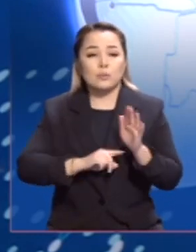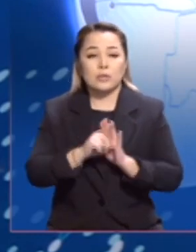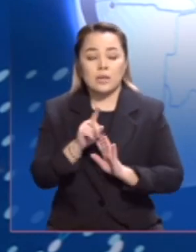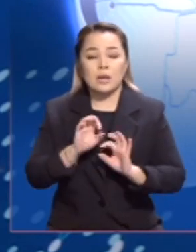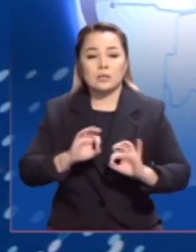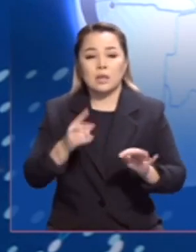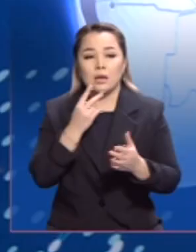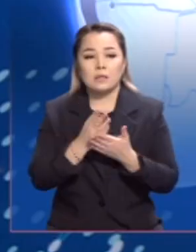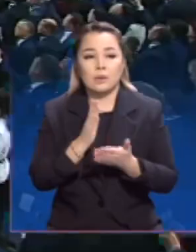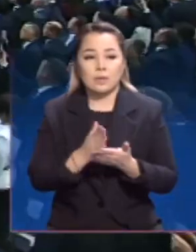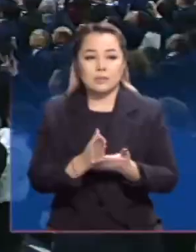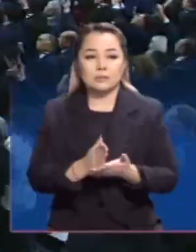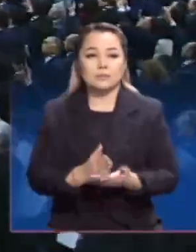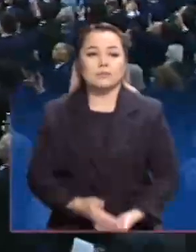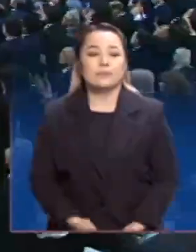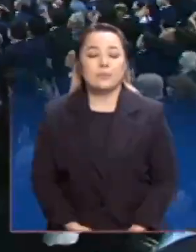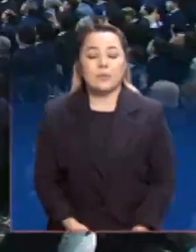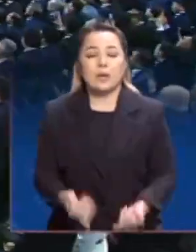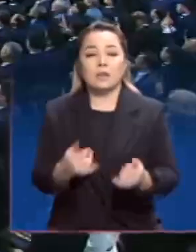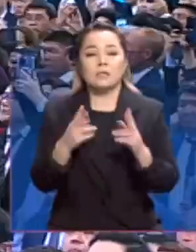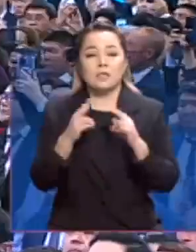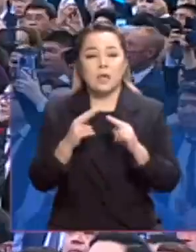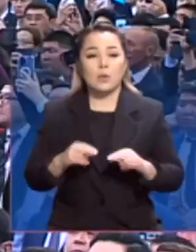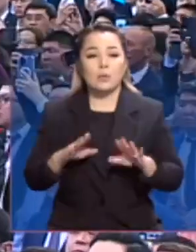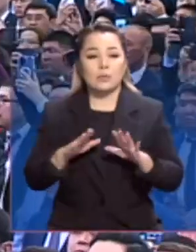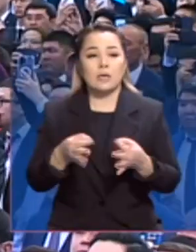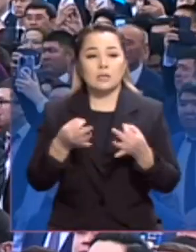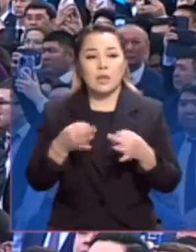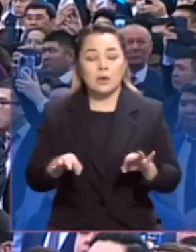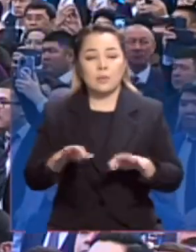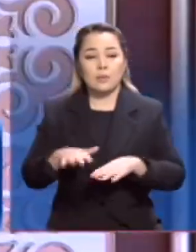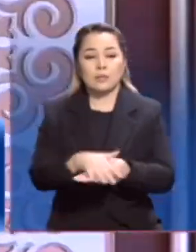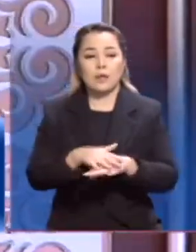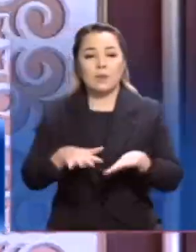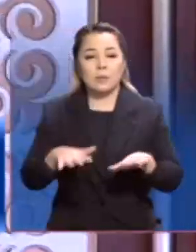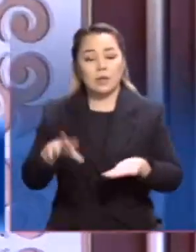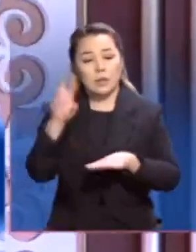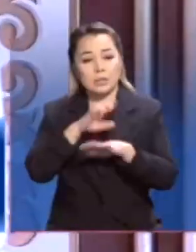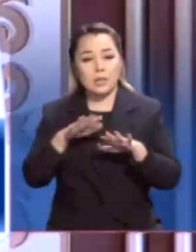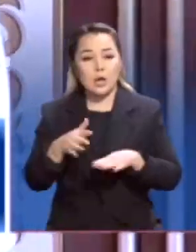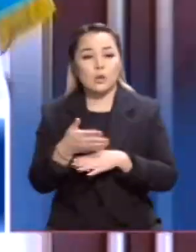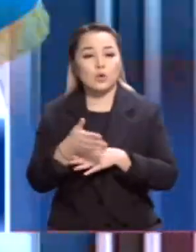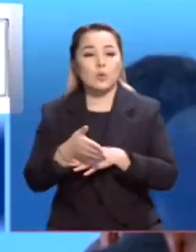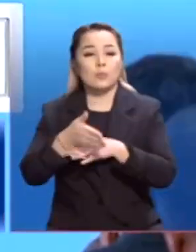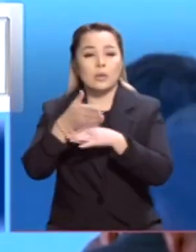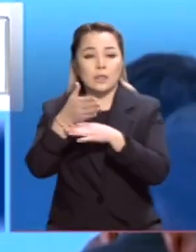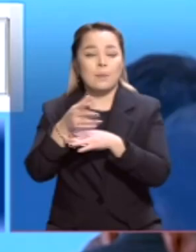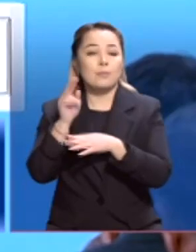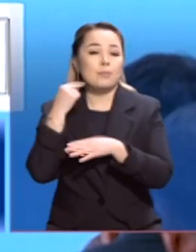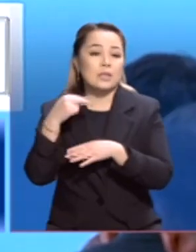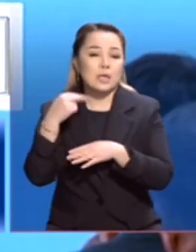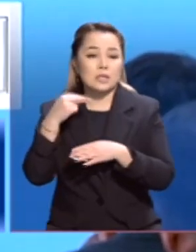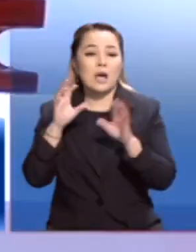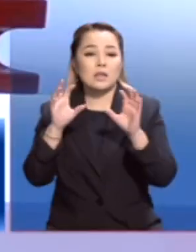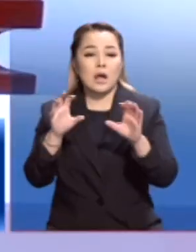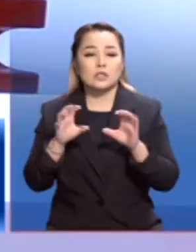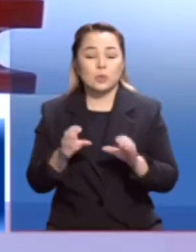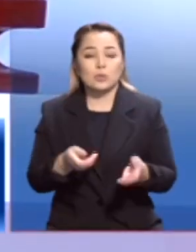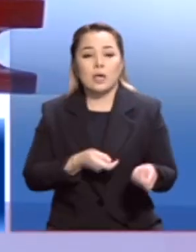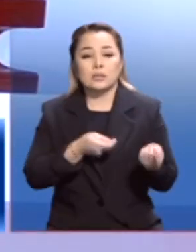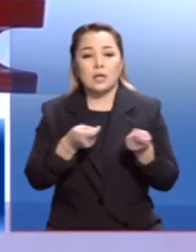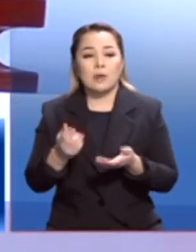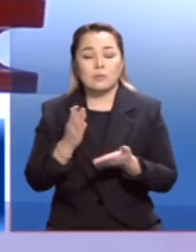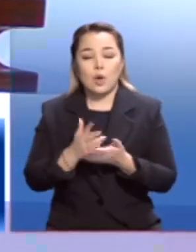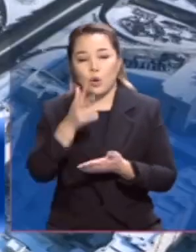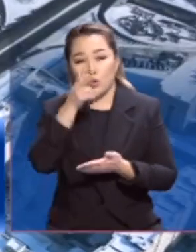ұсынамыз. Тәуелсіздік сарайы, рәсім өтетін салтанат залына алдымен еліміздің туы президент байрағы мен конституциясы әкелінді. Үш